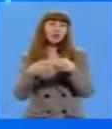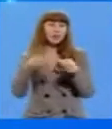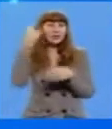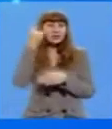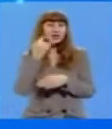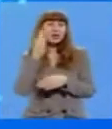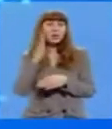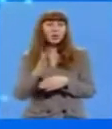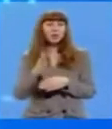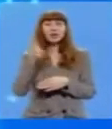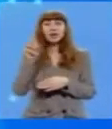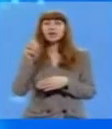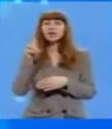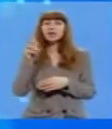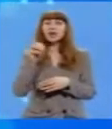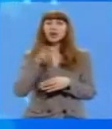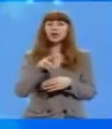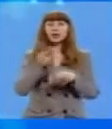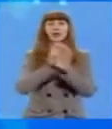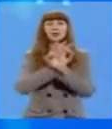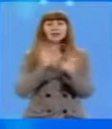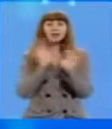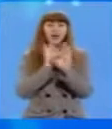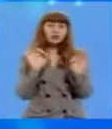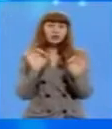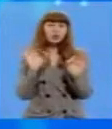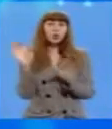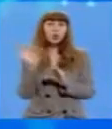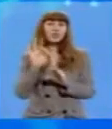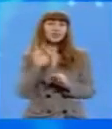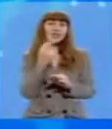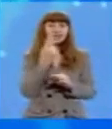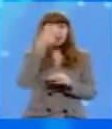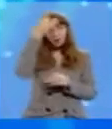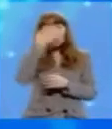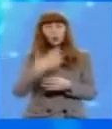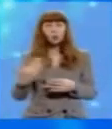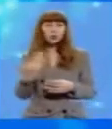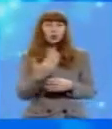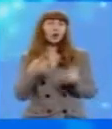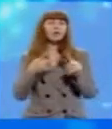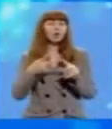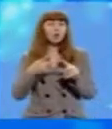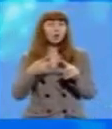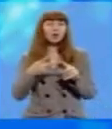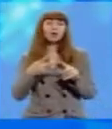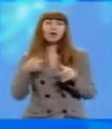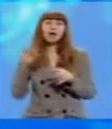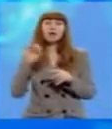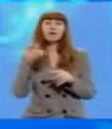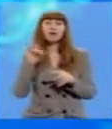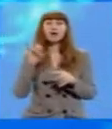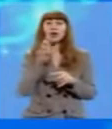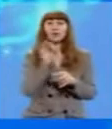отандық мәдениет мұрасын насихаттайтын арна болады. Екінші тележоба Әл-Фараби телеарнасы, ол Хабар телеарнасы базасында жаңа оқу